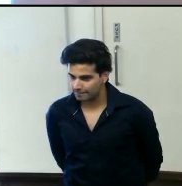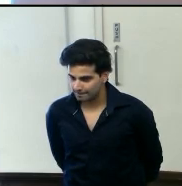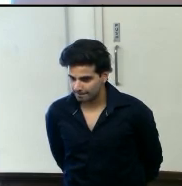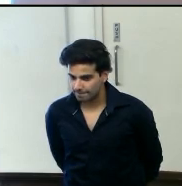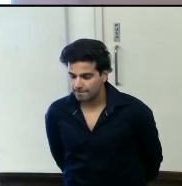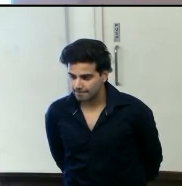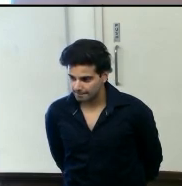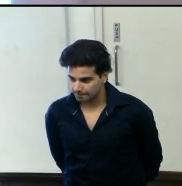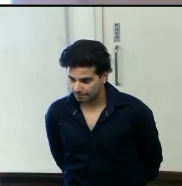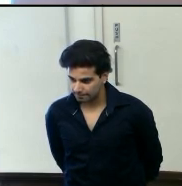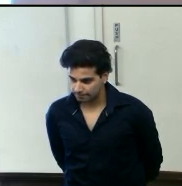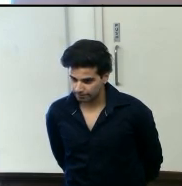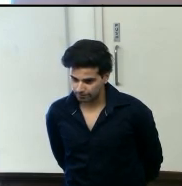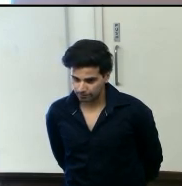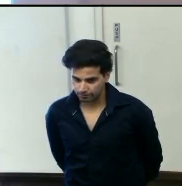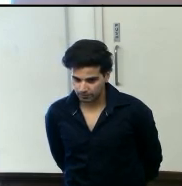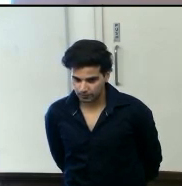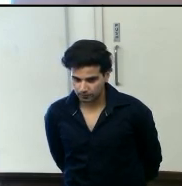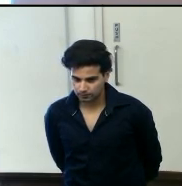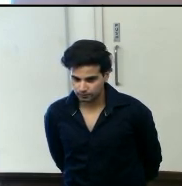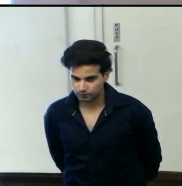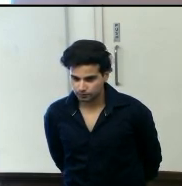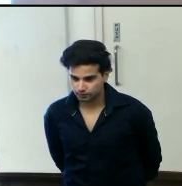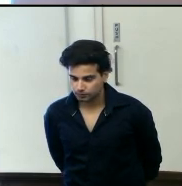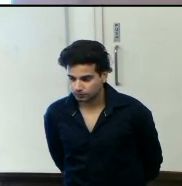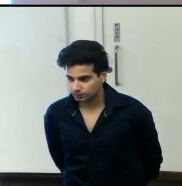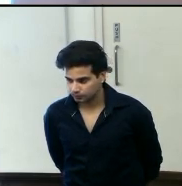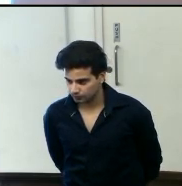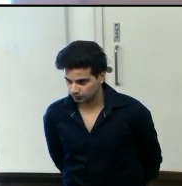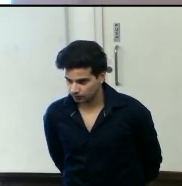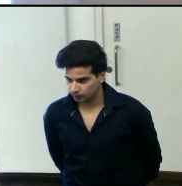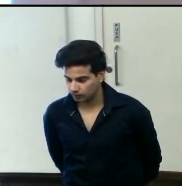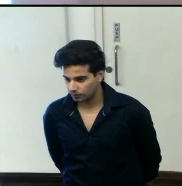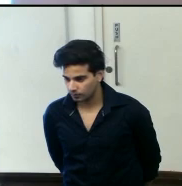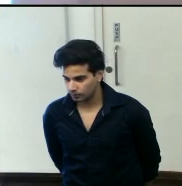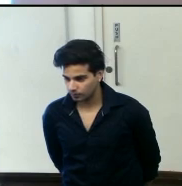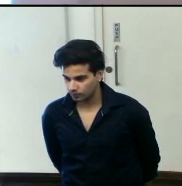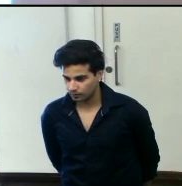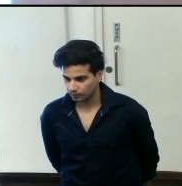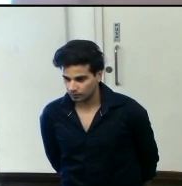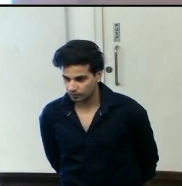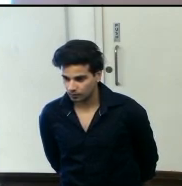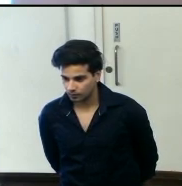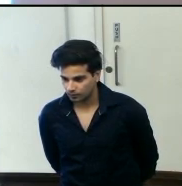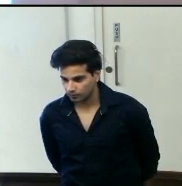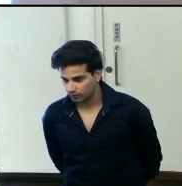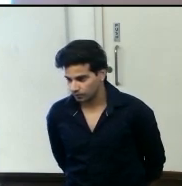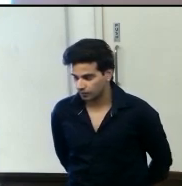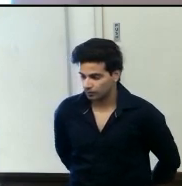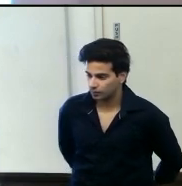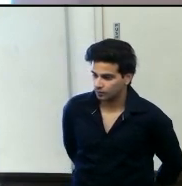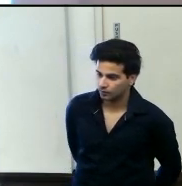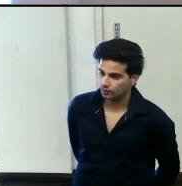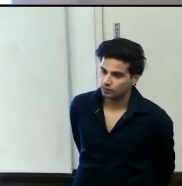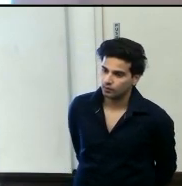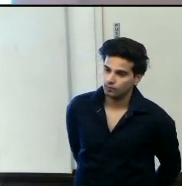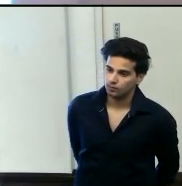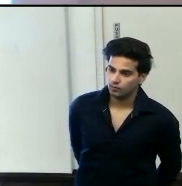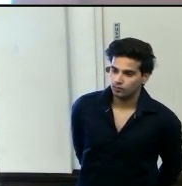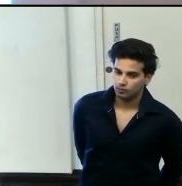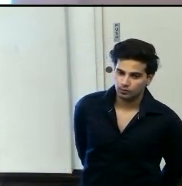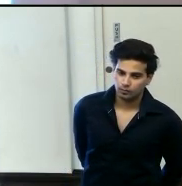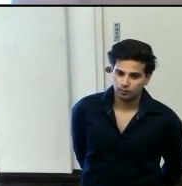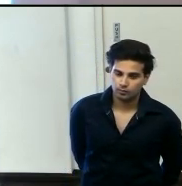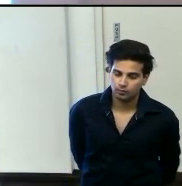ಇಲ್ಲದೆ ಆಗುವಂಥ ಕೆಲವು ಸಮಯಗಳು ಇರುತ್ತೆ. ಯಾಕೆಂದ್ರೆ ನೀವೆಷ್ಟು ಅದರಲ್ಲಿ ತೊಡ್ಕೊಂಡಿರ್ತೀರ ಅಂದರೆ ಬೇರೆ ಯಾವುದೇ ಯೋಚನೆಗೆ